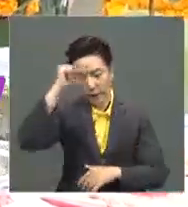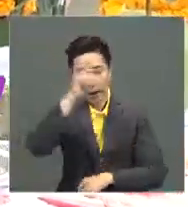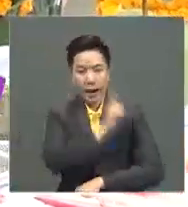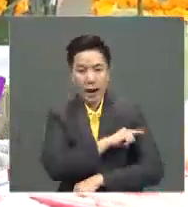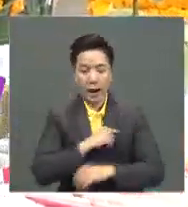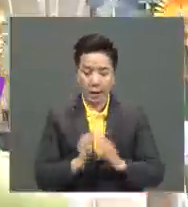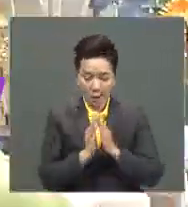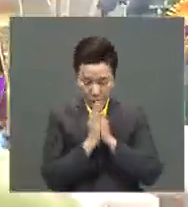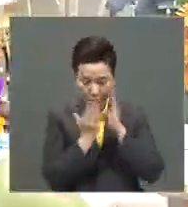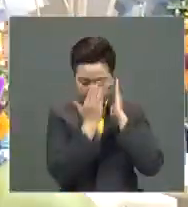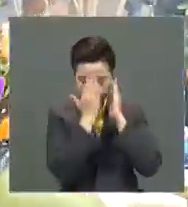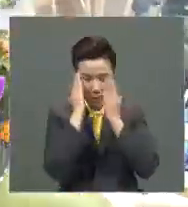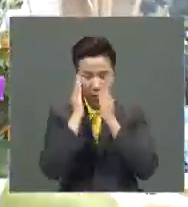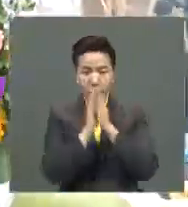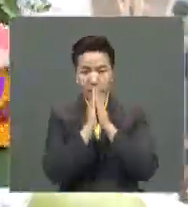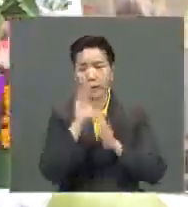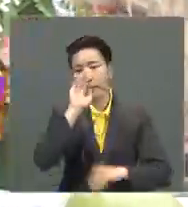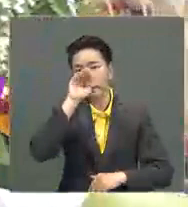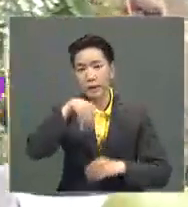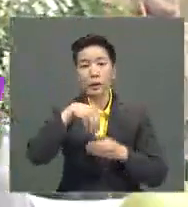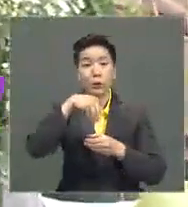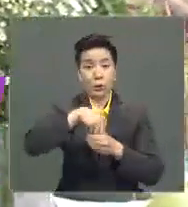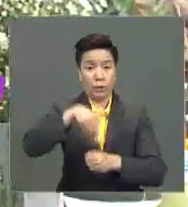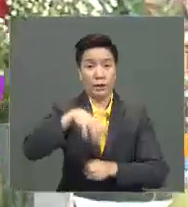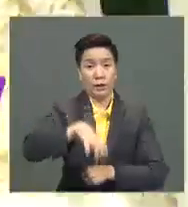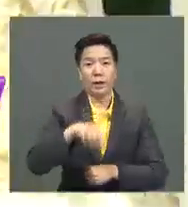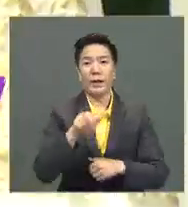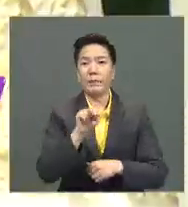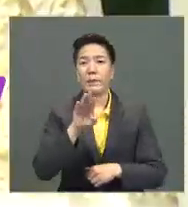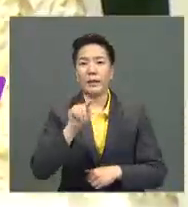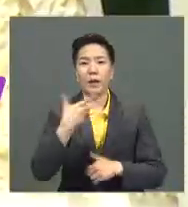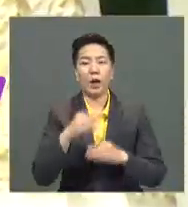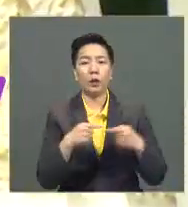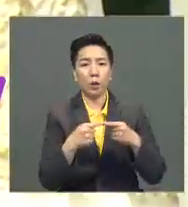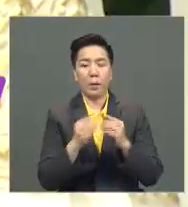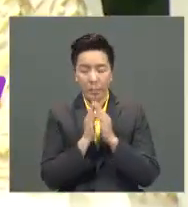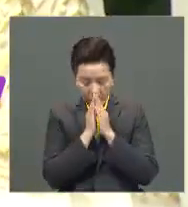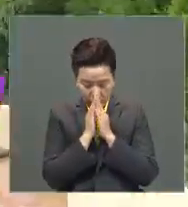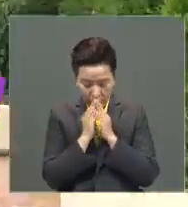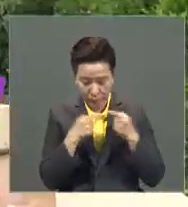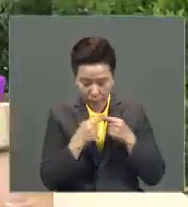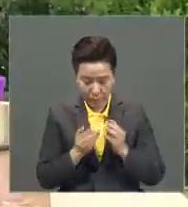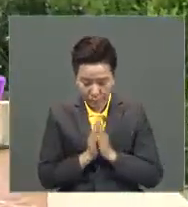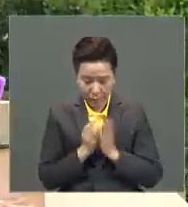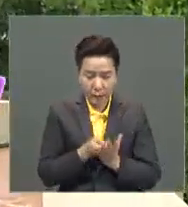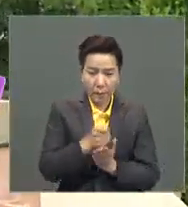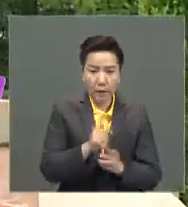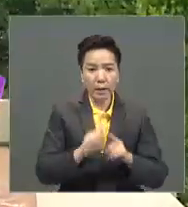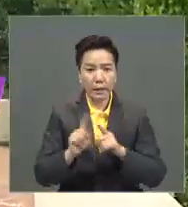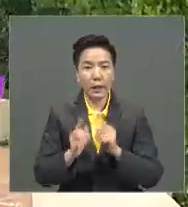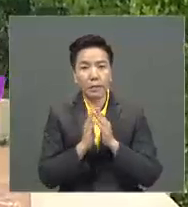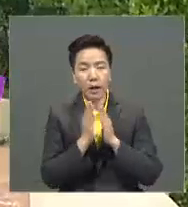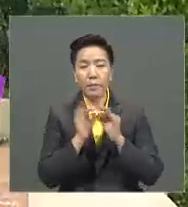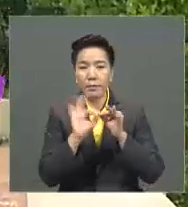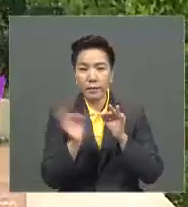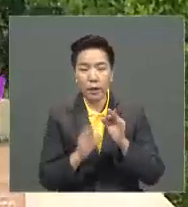ศาลพระพรหมและพระพิฆเนศสิ่งศักดิ์สิทธิ์ประจำสถานีก่อนร่วมพิธีสงฆ์ทำบุญเจริญพระพุทธมนต์ถวายจตุปัจจัย